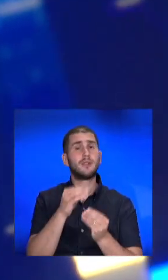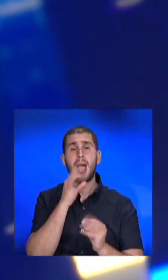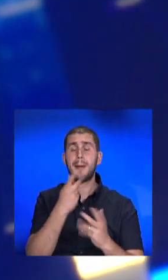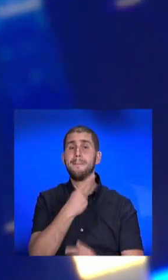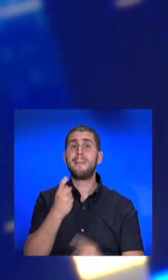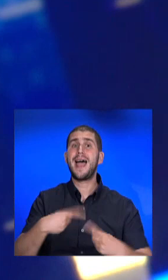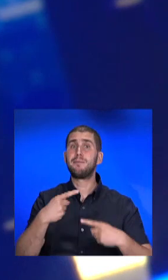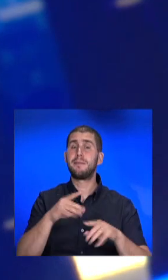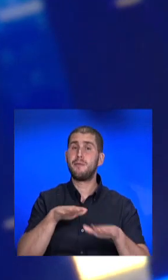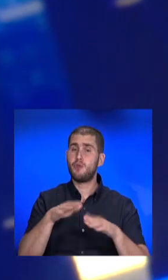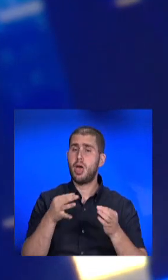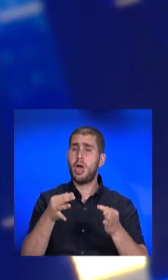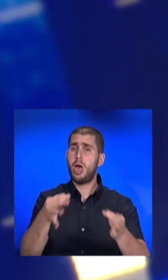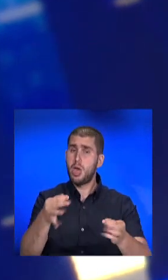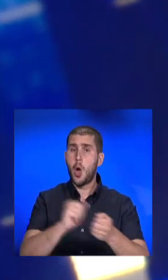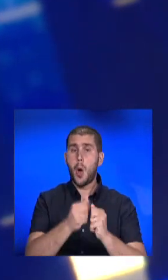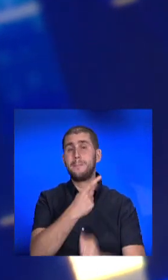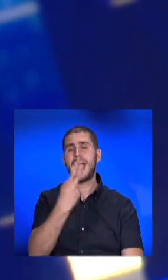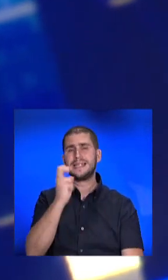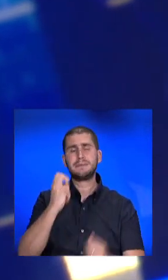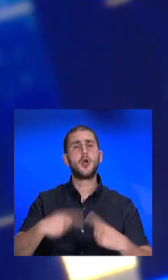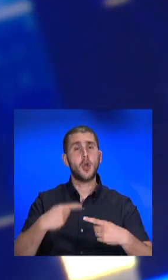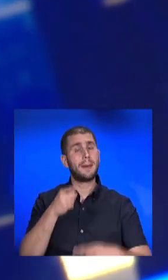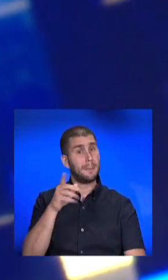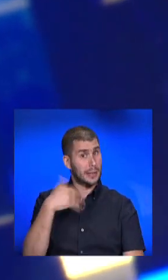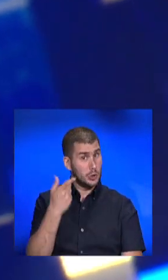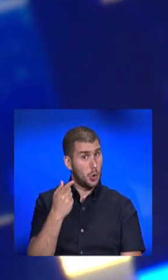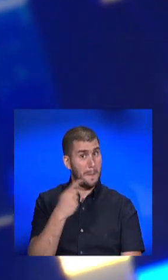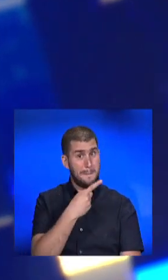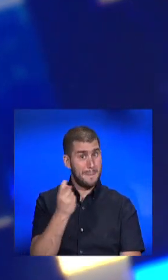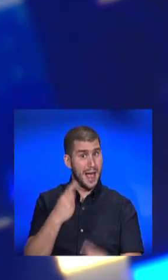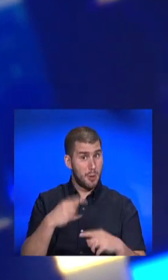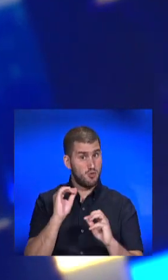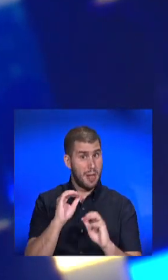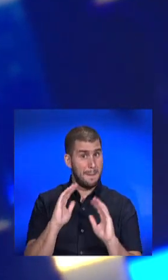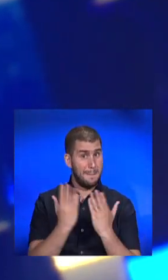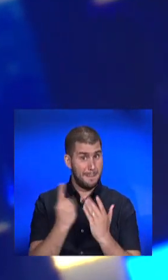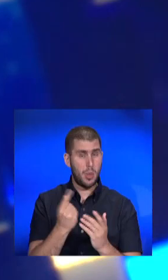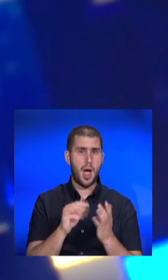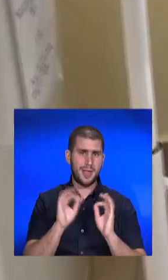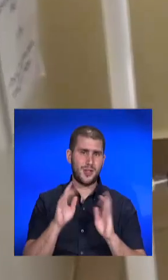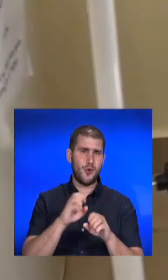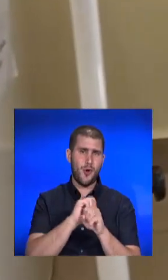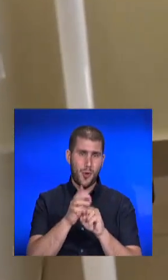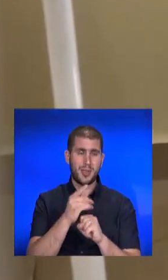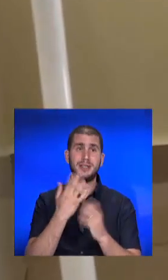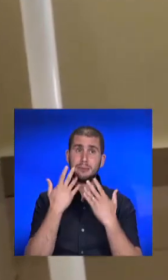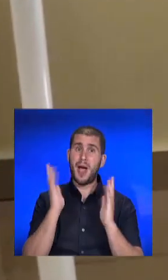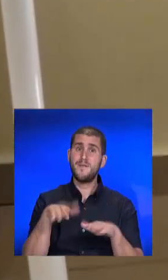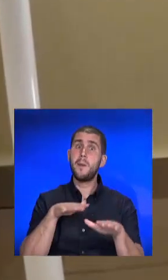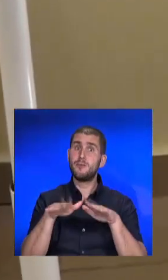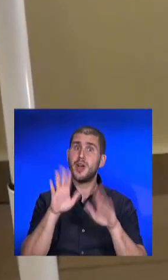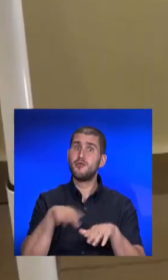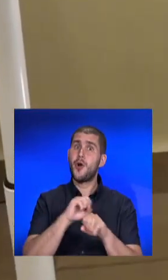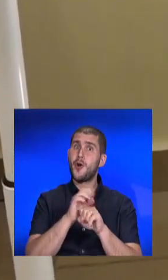שהממשלה קנתה לעצמה, או 120, יהיו 100 ימים של בידוד, כי עדיין יש קורונה. התבשרנו שאפילו בממשלה יש